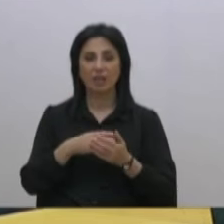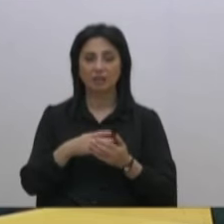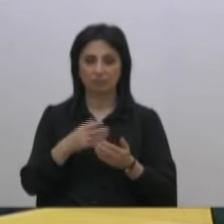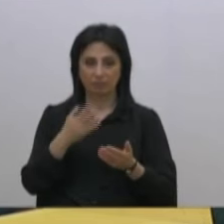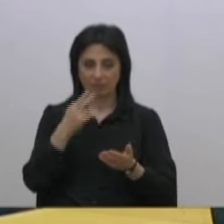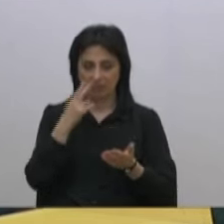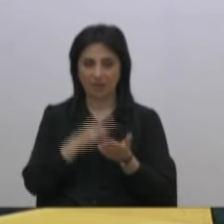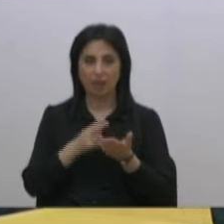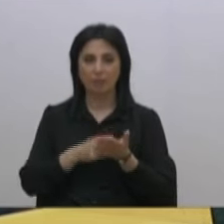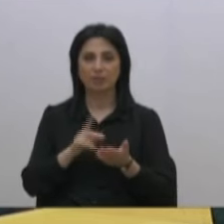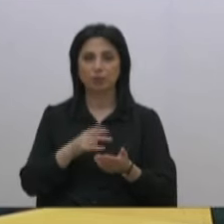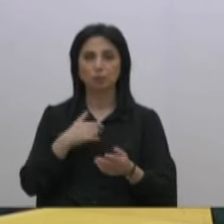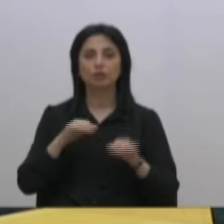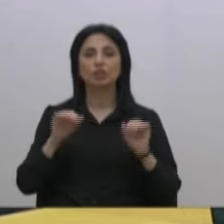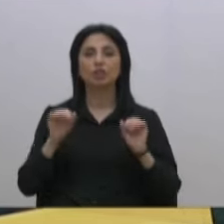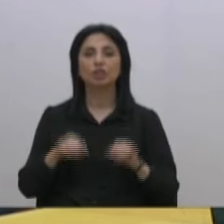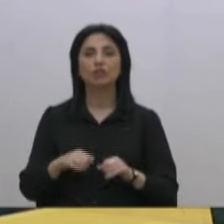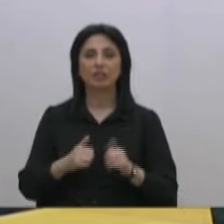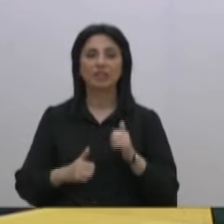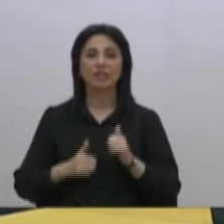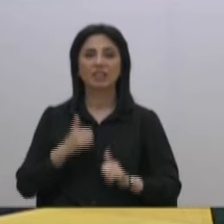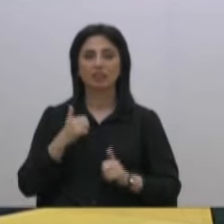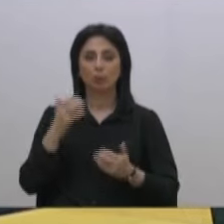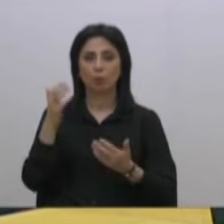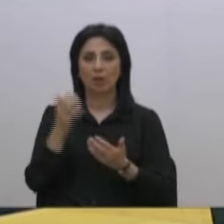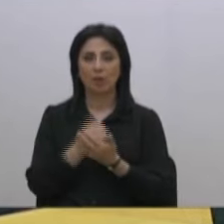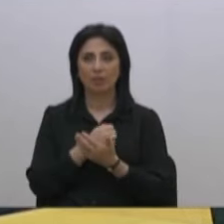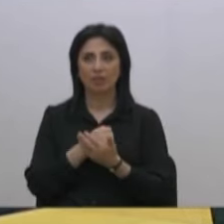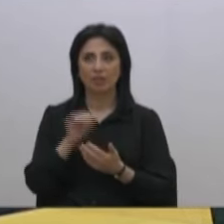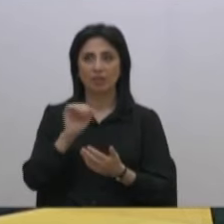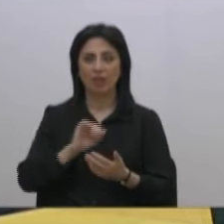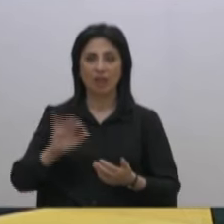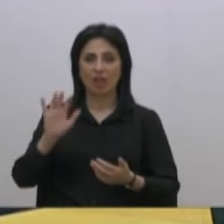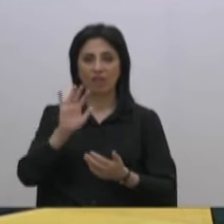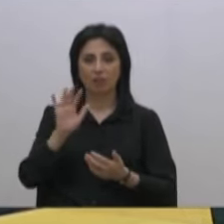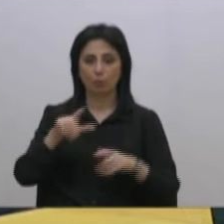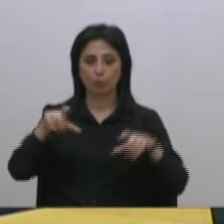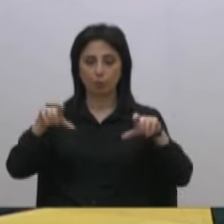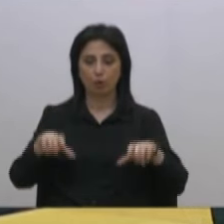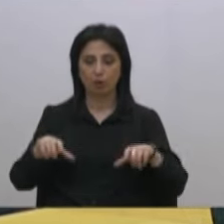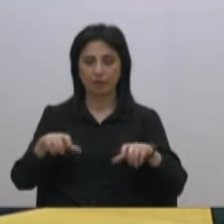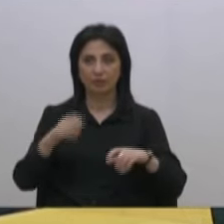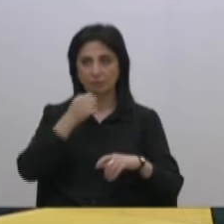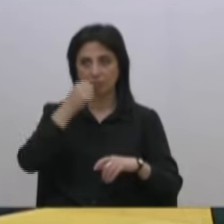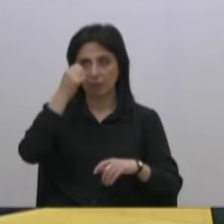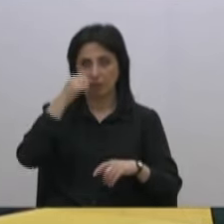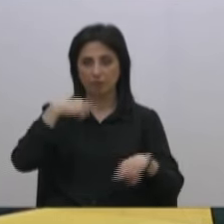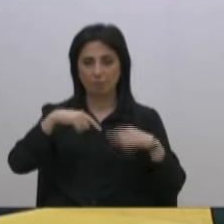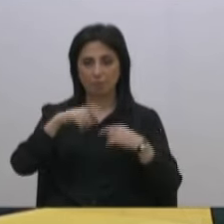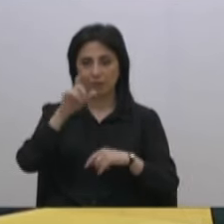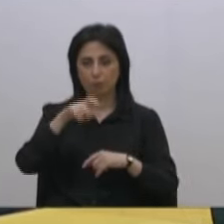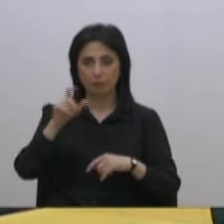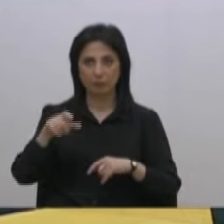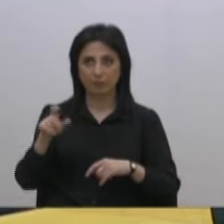დაამტკიცა, რომ ჩვენ შეგვიძლია ღირსეული გამარჯობა ევროპულ მოედანზე. მადლობა ჩვენს